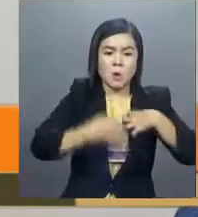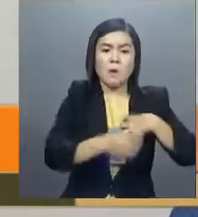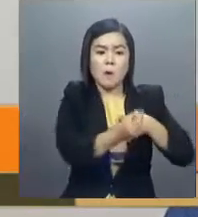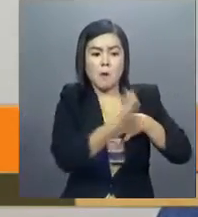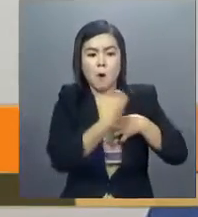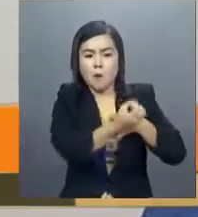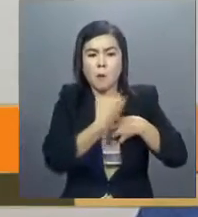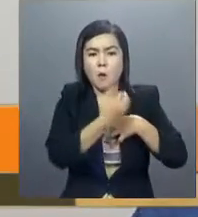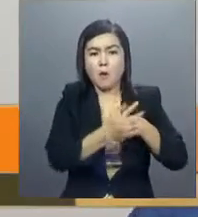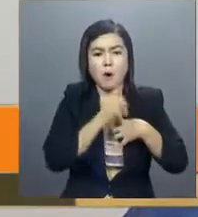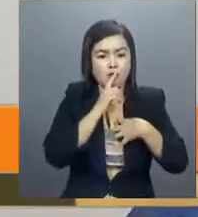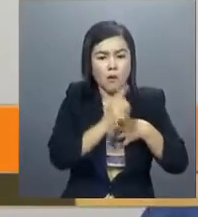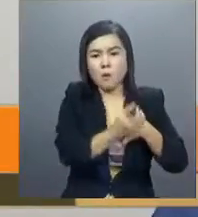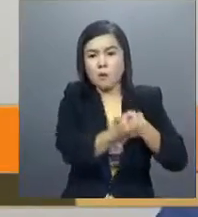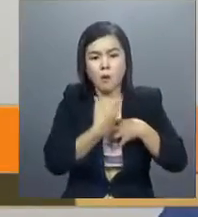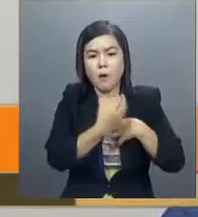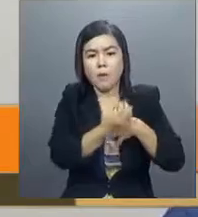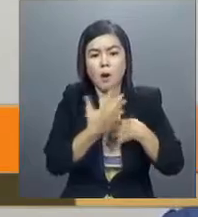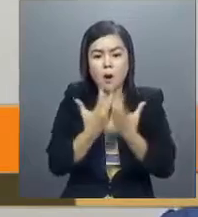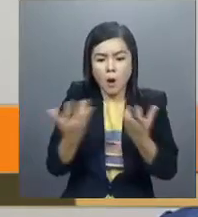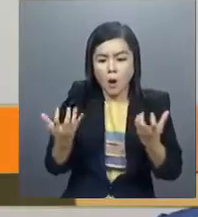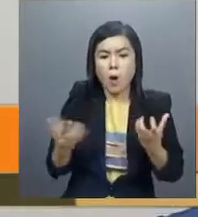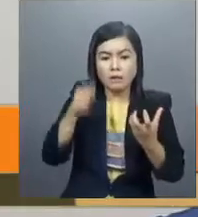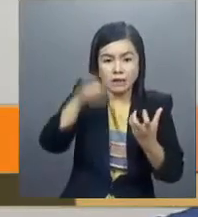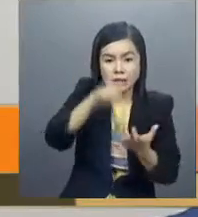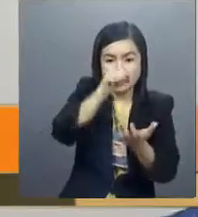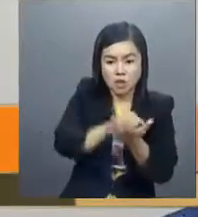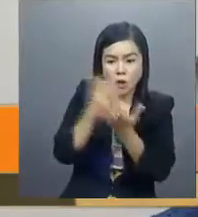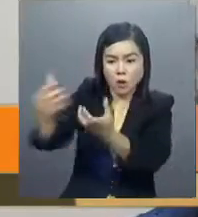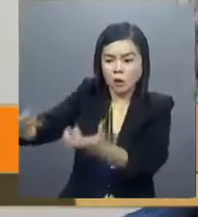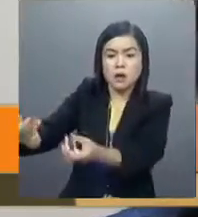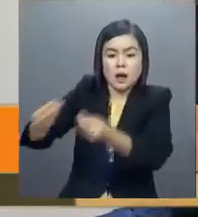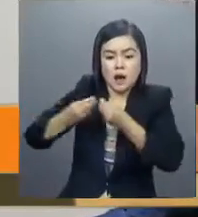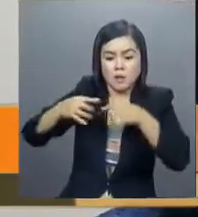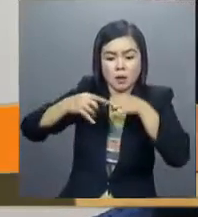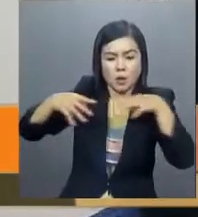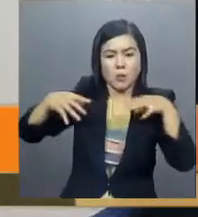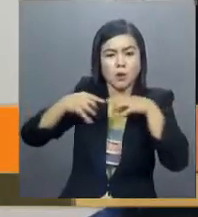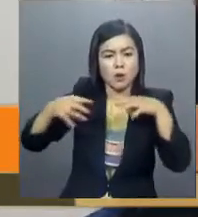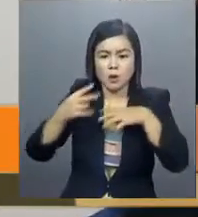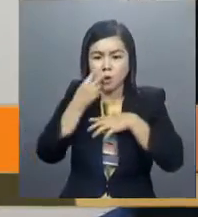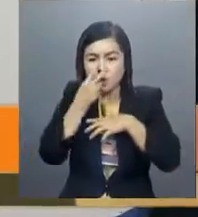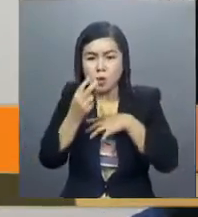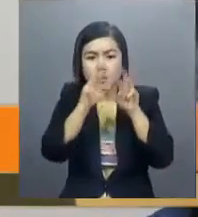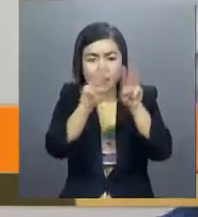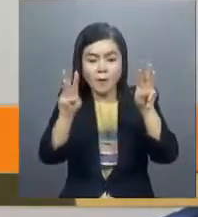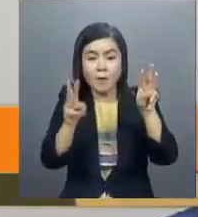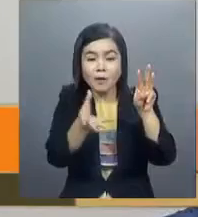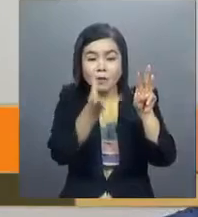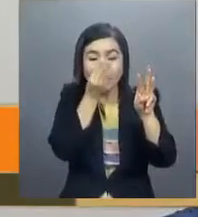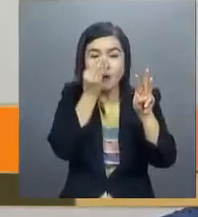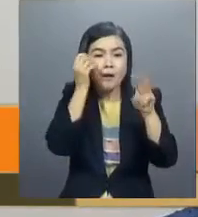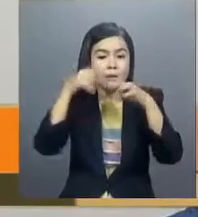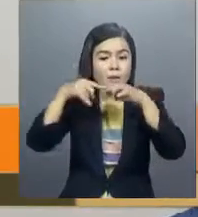ก็มีการร้องเรียนนะเขาสั่งอย่างนึงส่งอีกอย่างนึงไปหรือบางทีมันดูหน้าเว็บอ่ะเกิดความเข้าใจผิดนะคะ